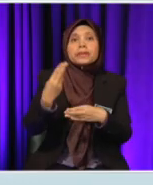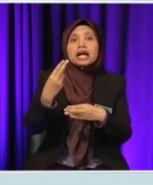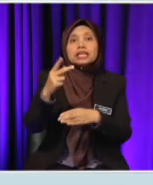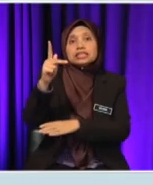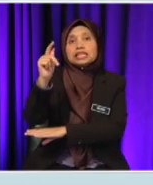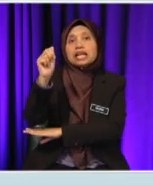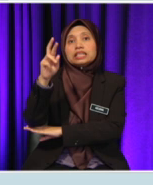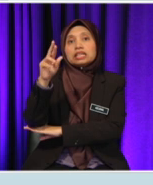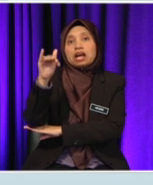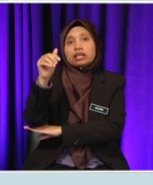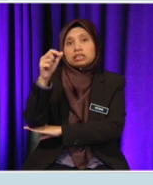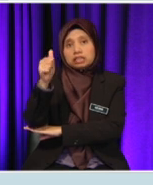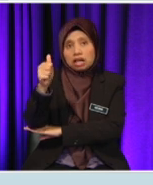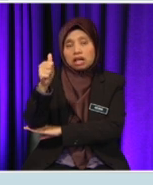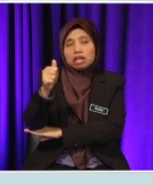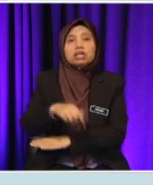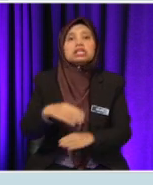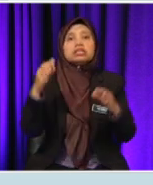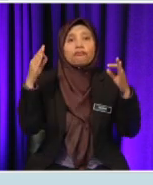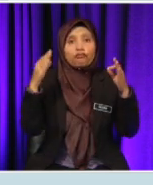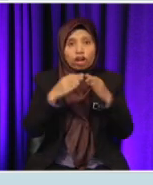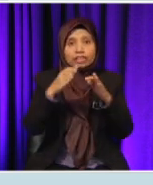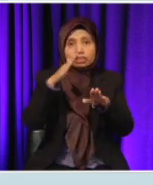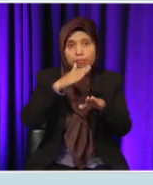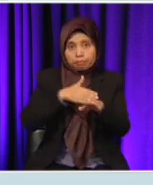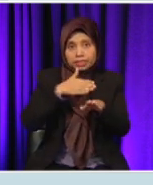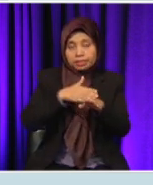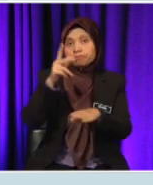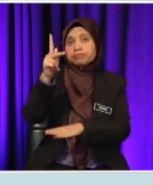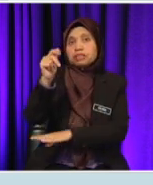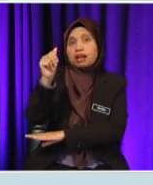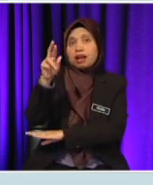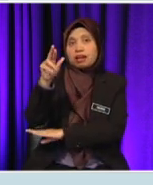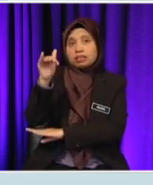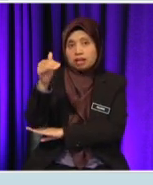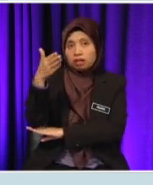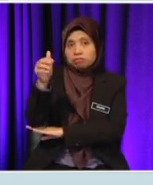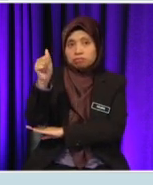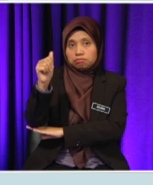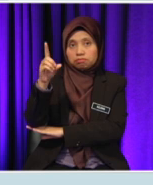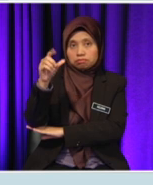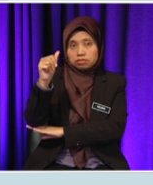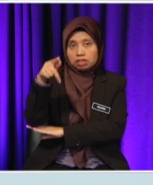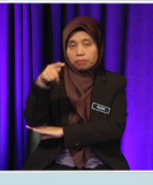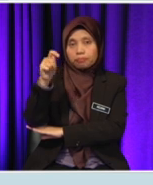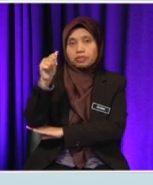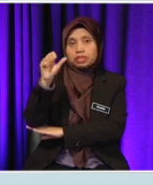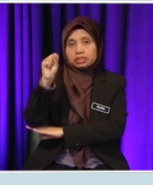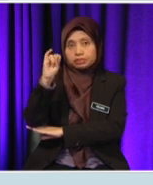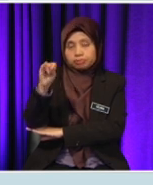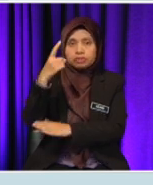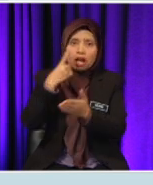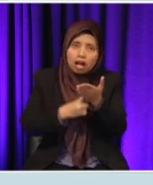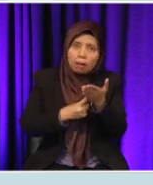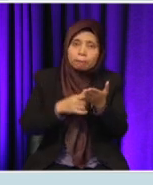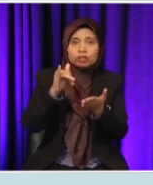untuk hari ini saya akan fokus kepada Karya adaptasi untuk kertas 1 bagian B Oke kita lihat dulu apa